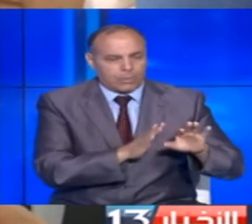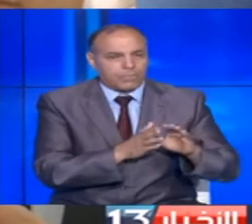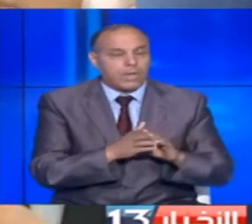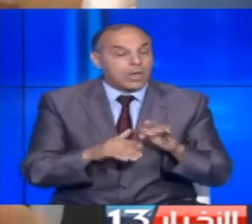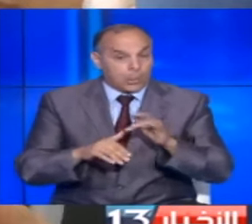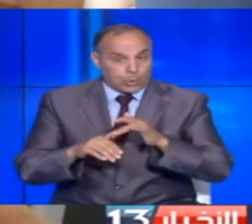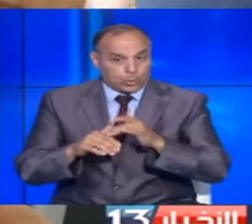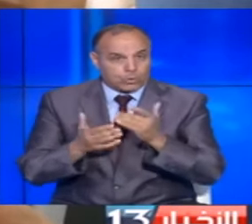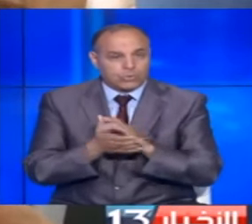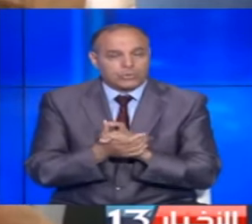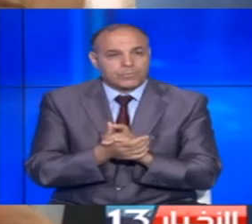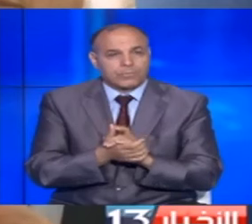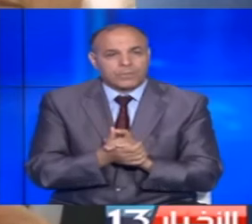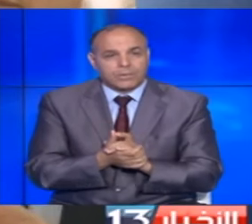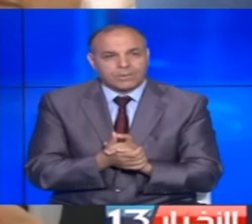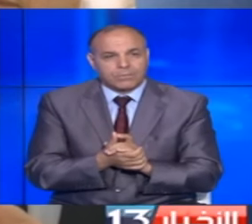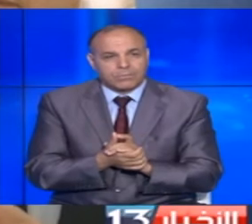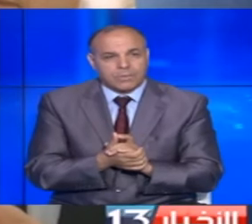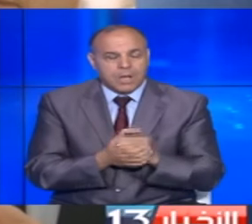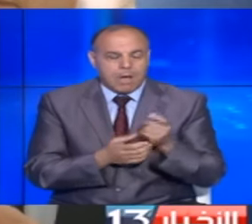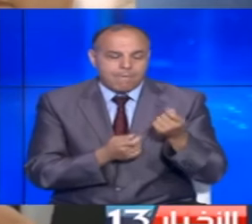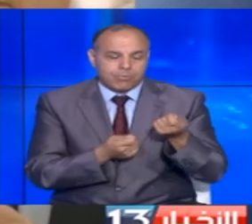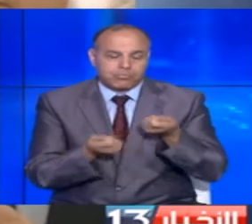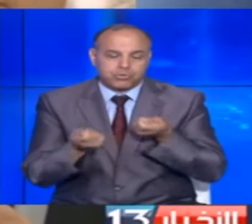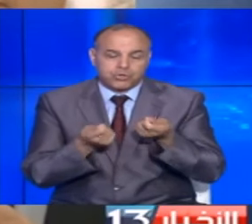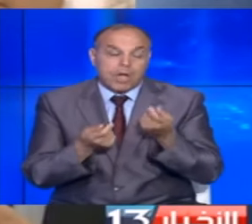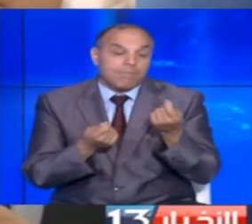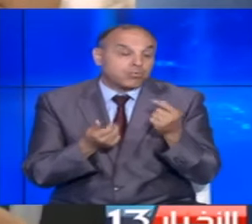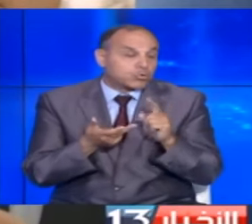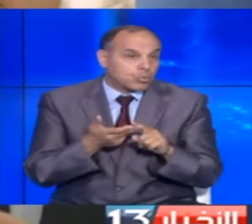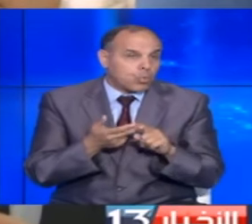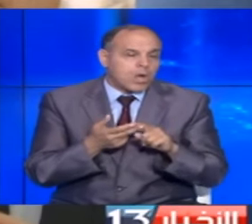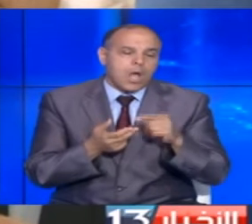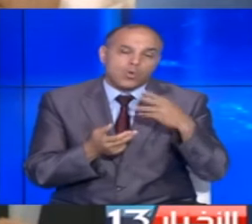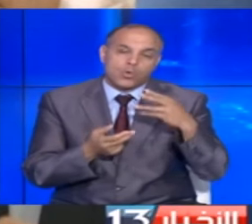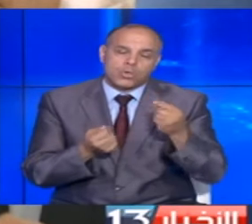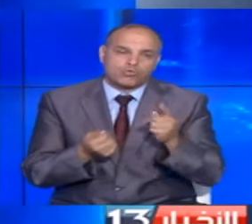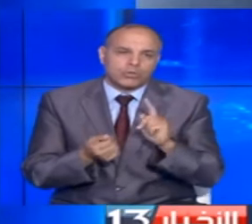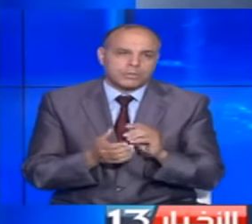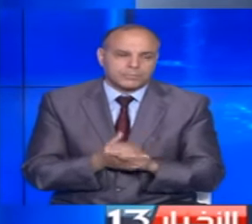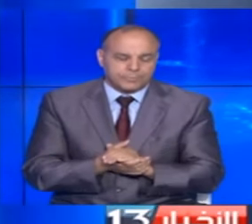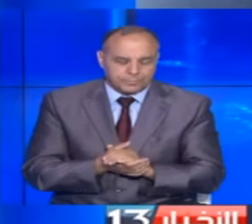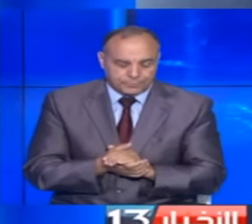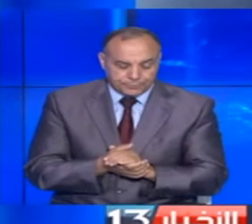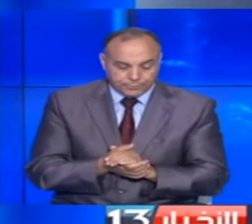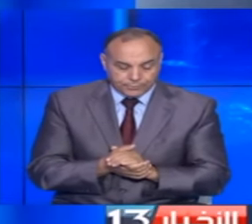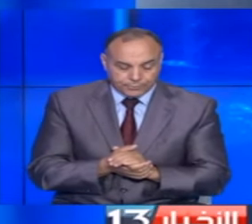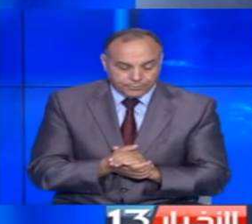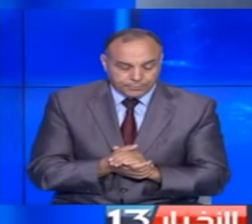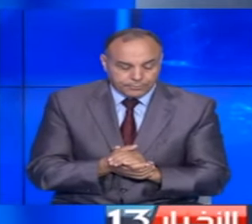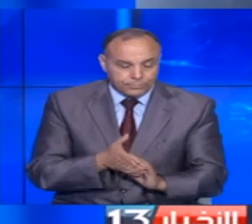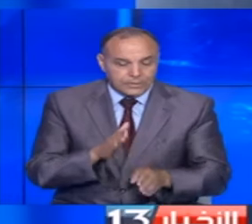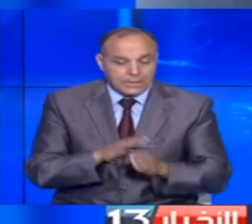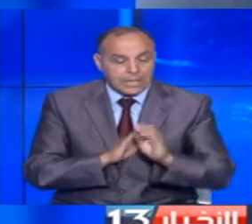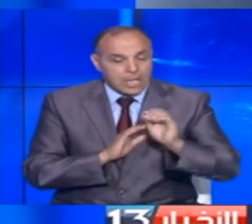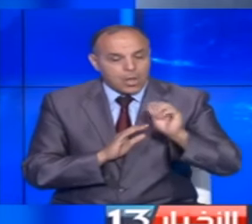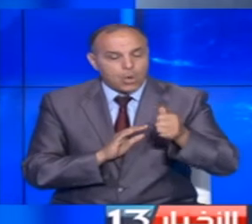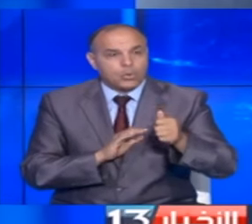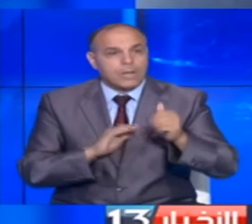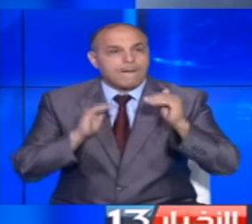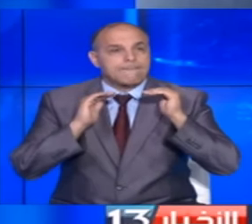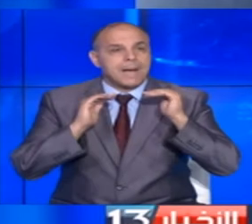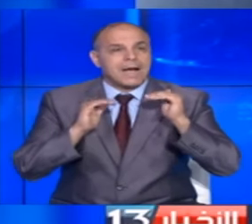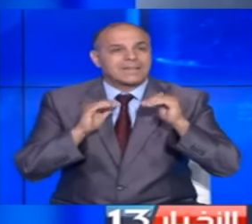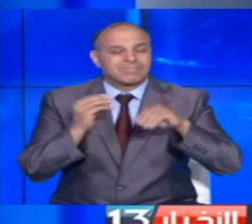على اه ال على العمل تنطلق غدا من محطه